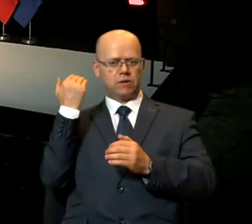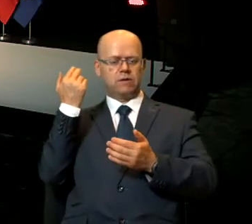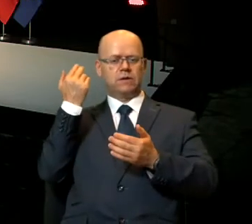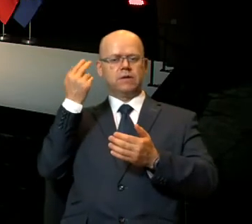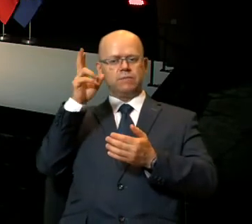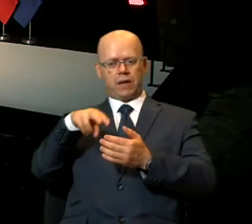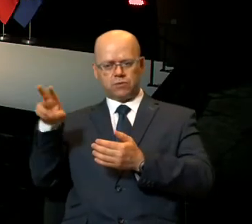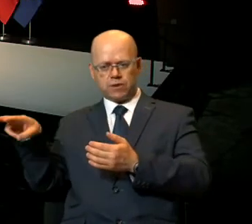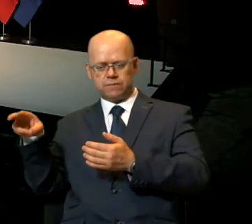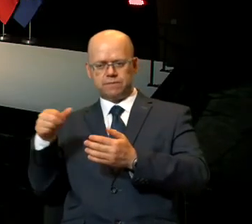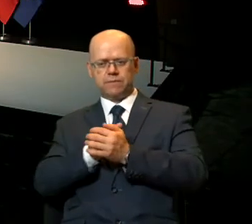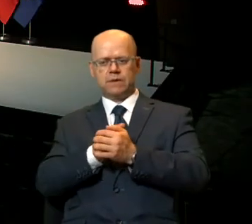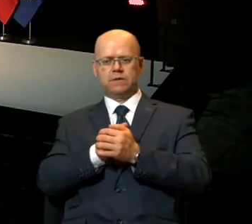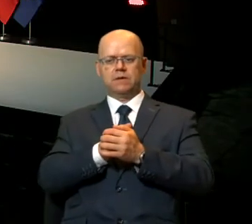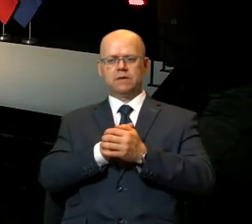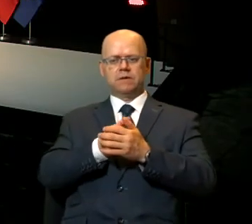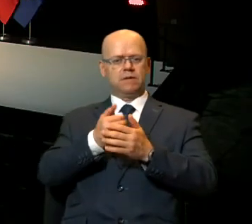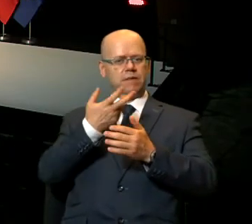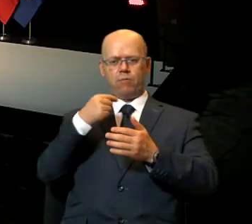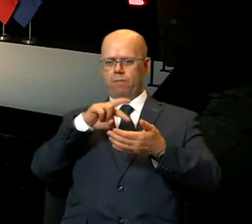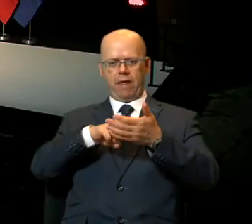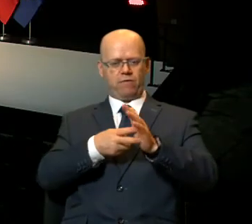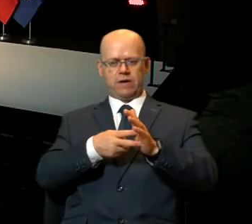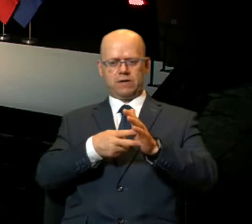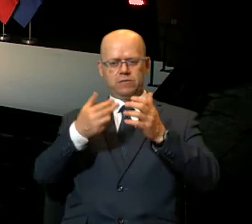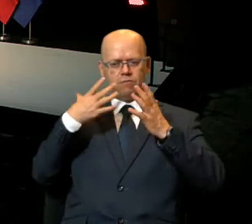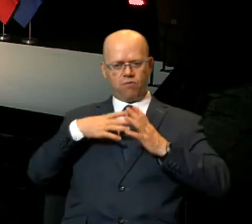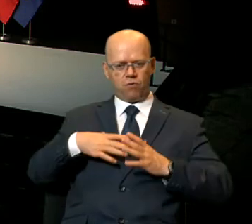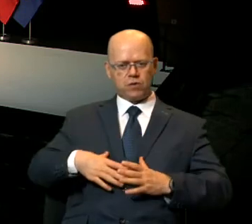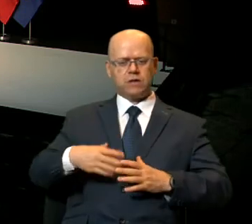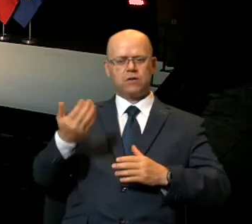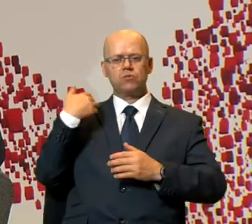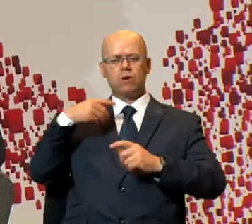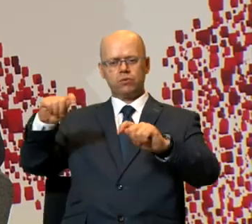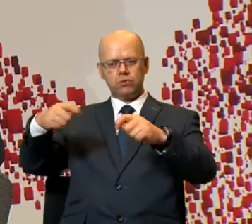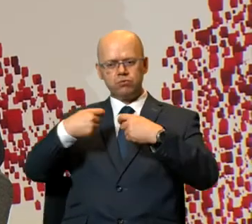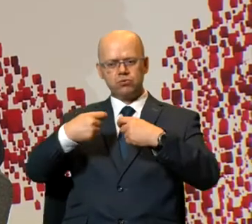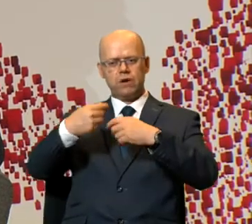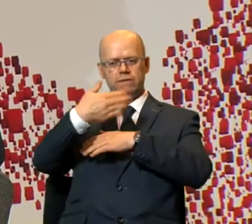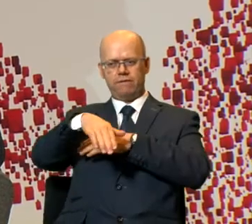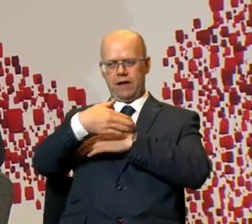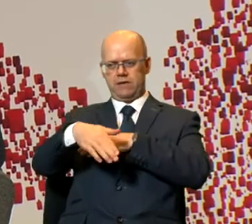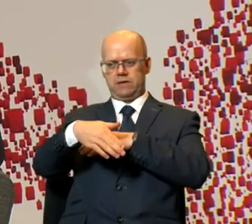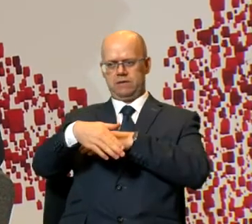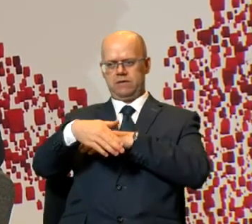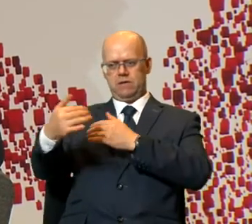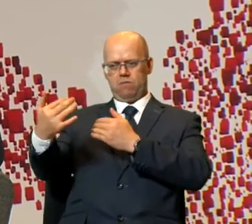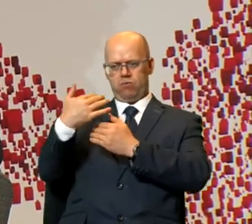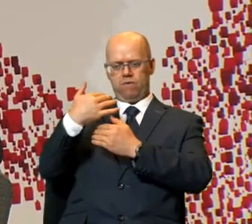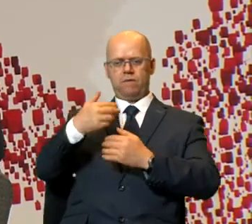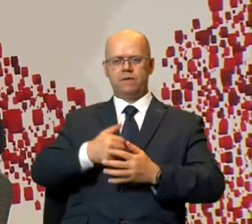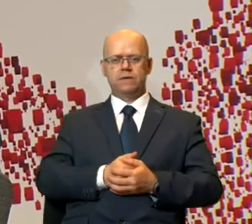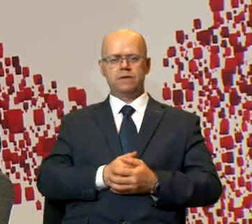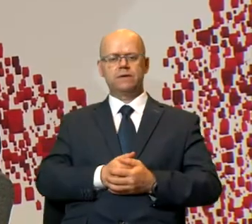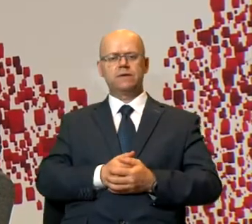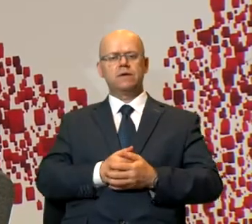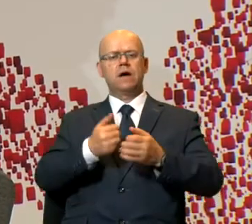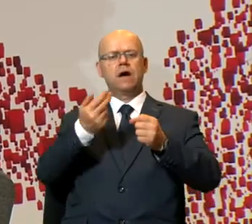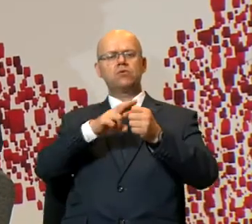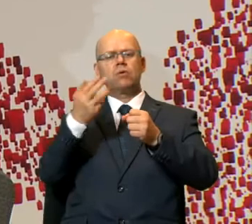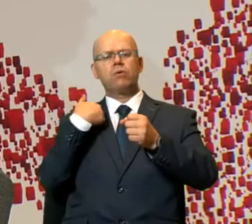czynienia z nieintencjonalnym spowolnieniem, takim spowolnieniem, które zostało wymuszone przez czynniki zewnętrzne, a które